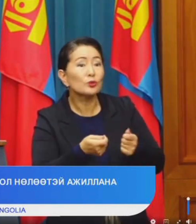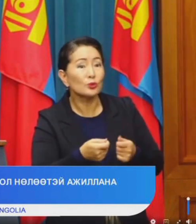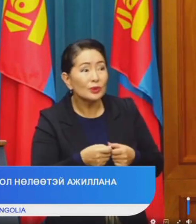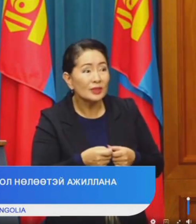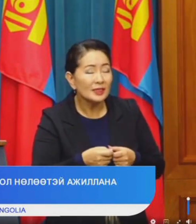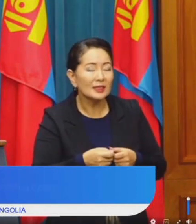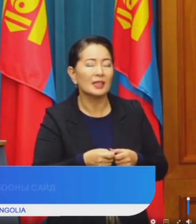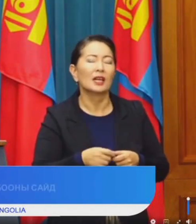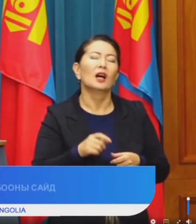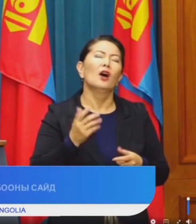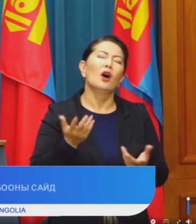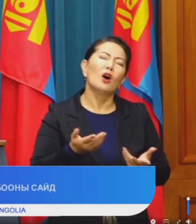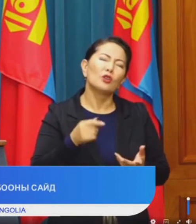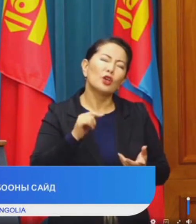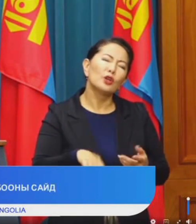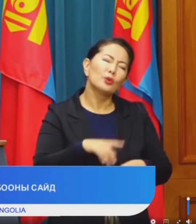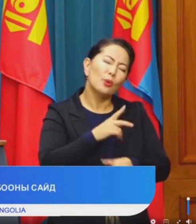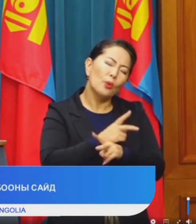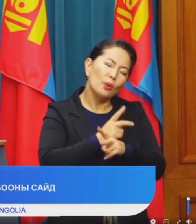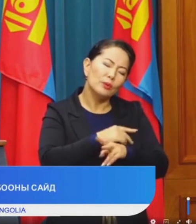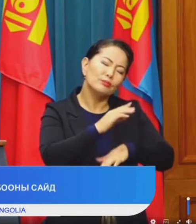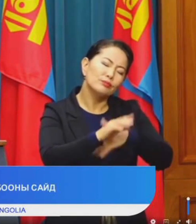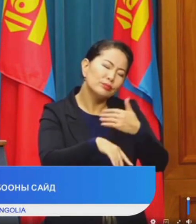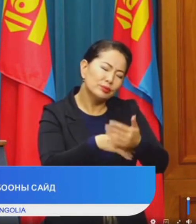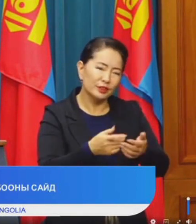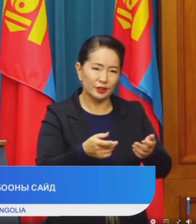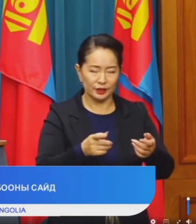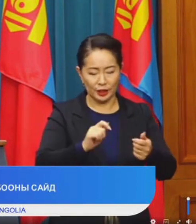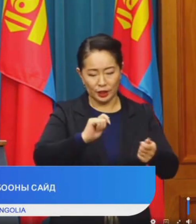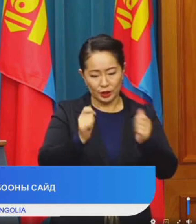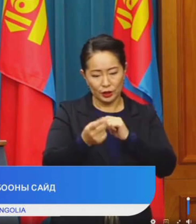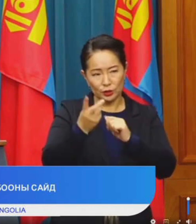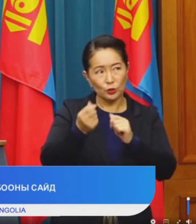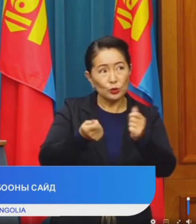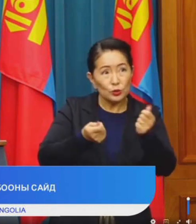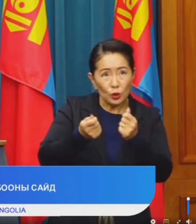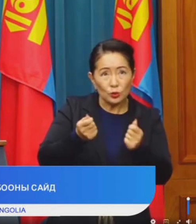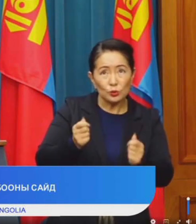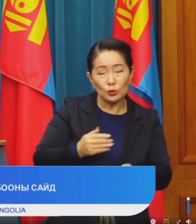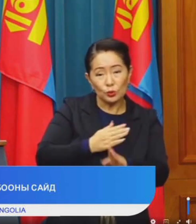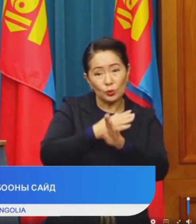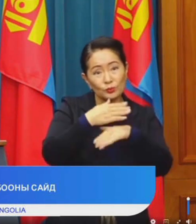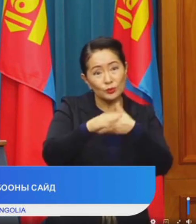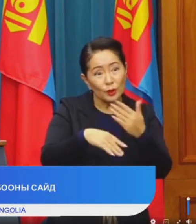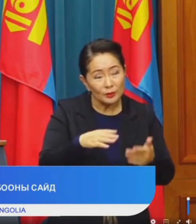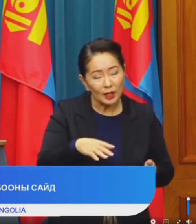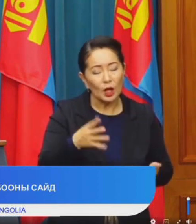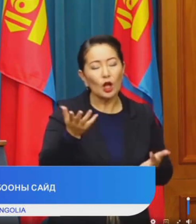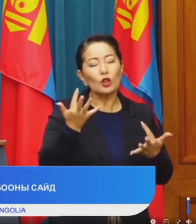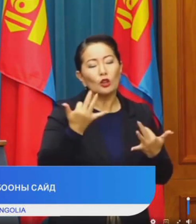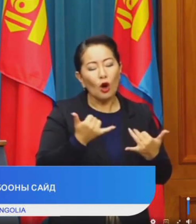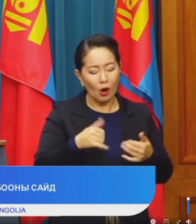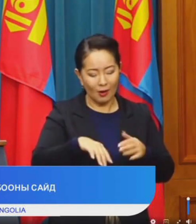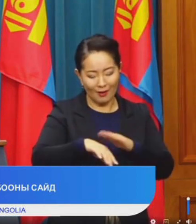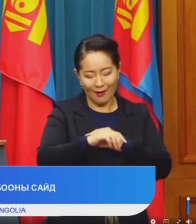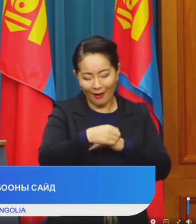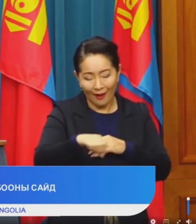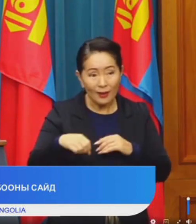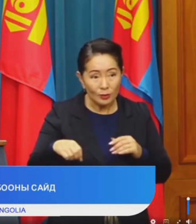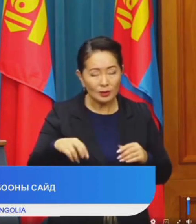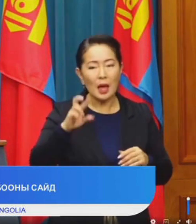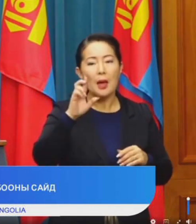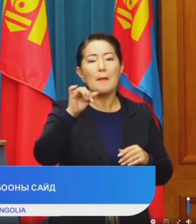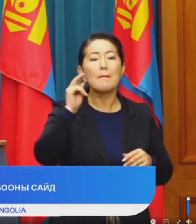хийгдсэн. Одоо бол энэ хууль хэрэгжиж шинжтийн үеийн зохицуулт дуусаад ирж байгаа учраас тоон гарын үслийг бол